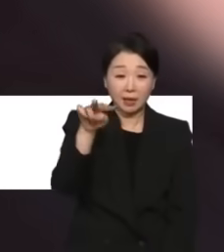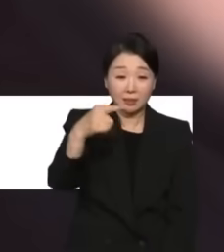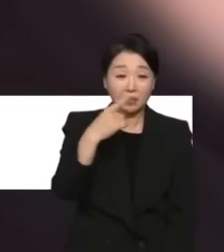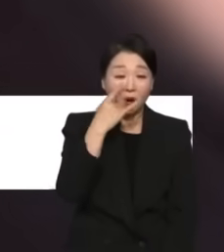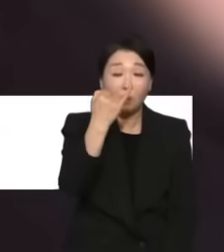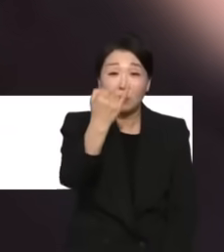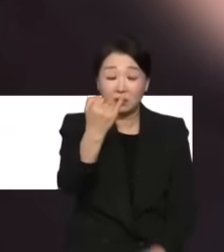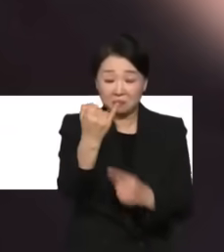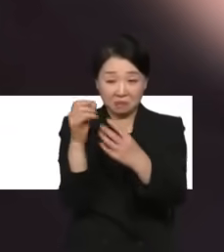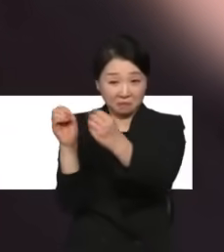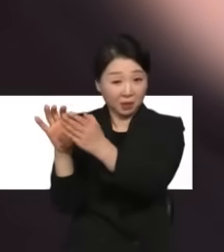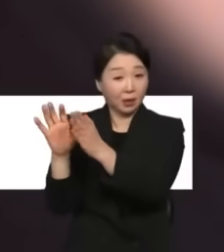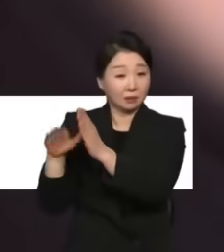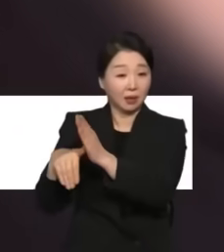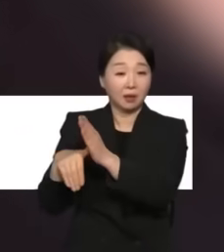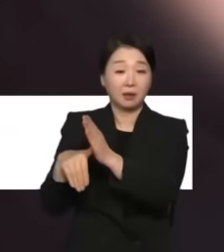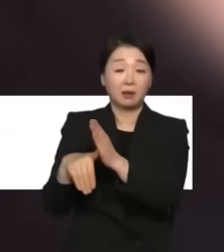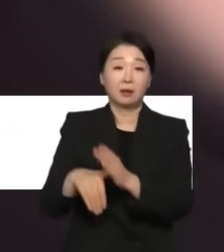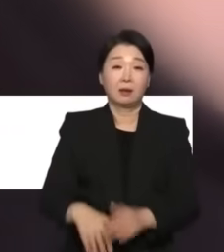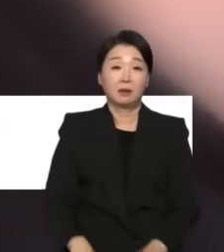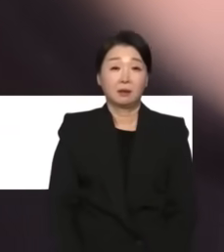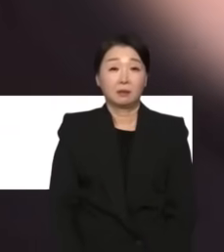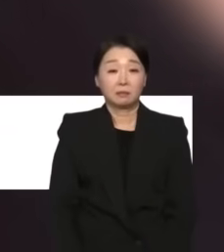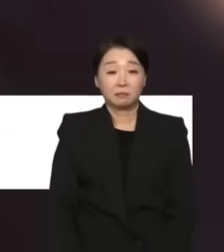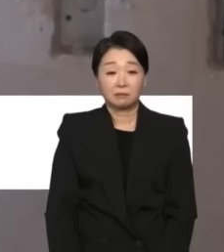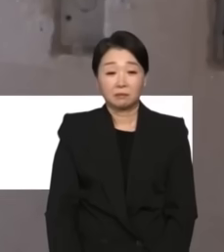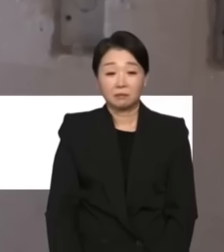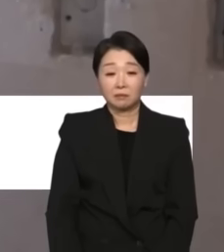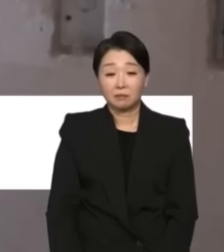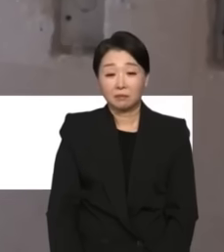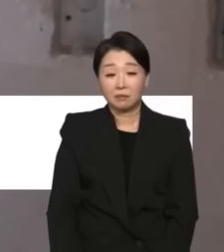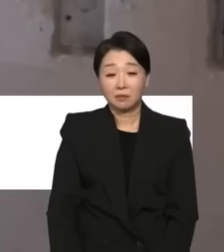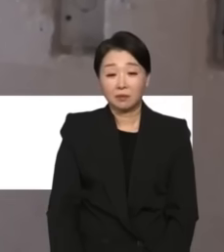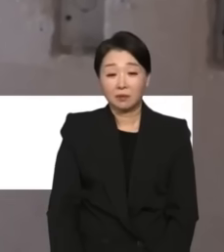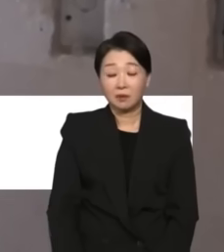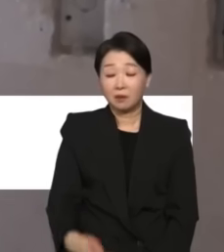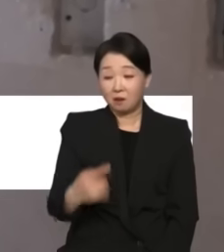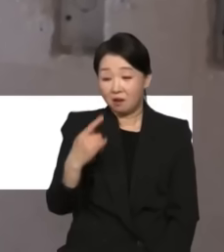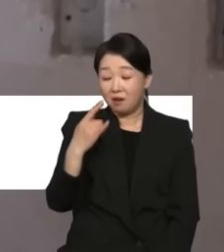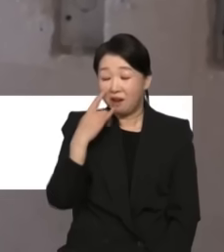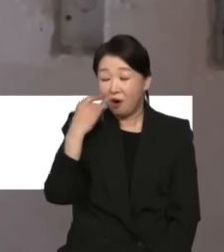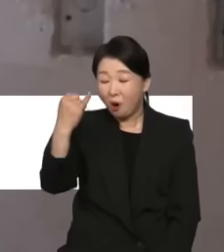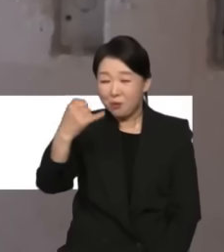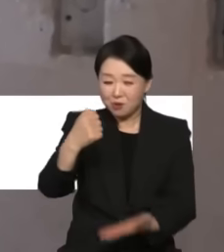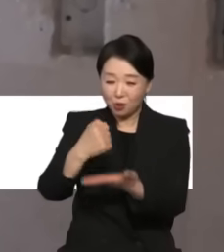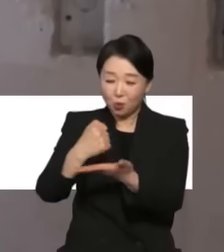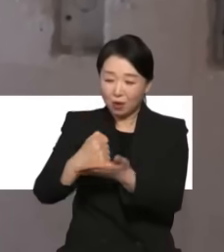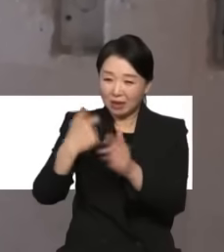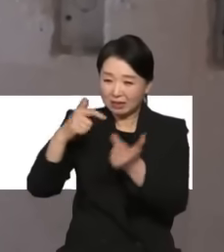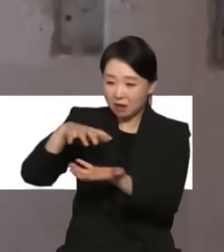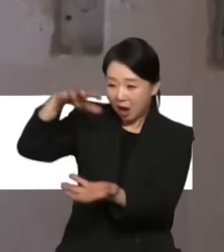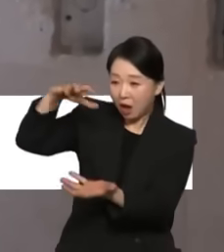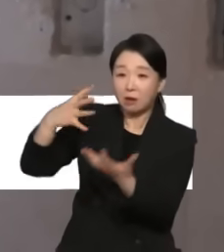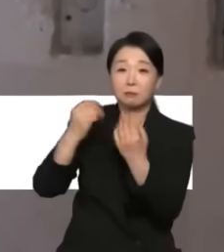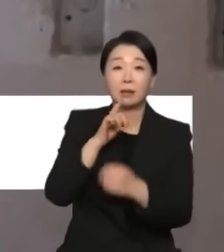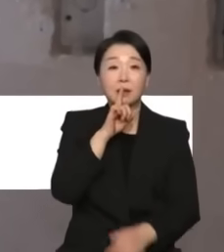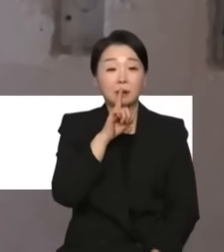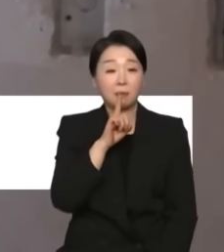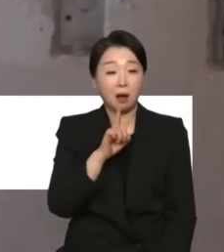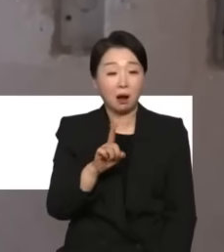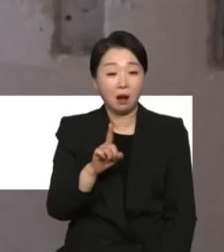어머니라는 분이 대화를 할 때 어머니 통장하는 게 많은 날이 없네라는 말을 듣고